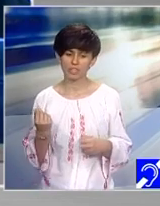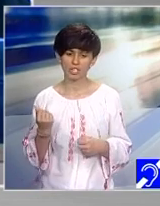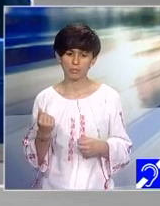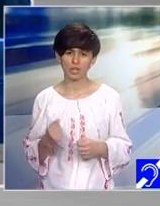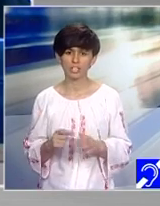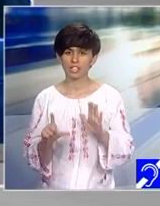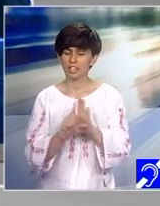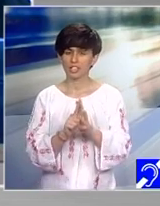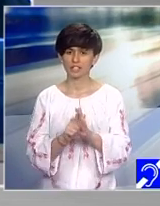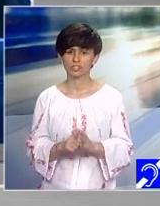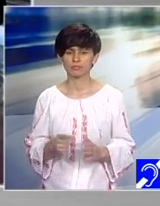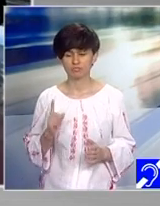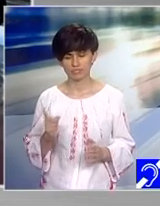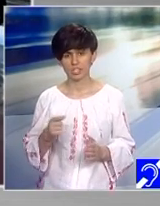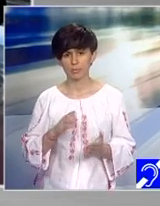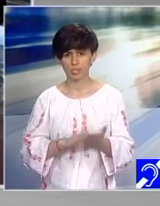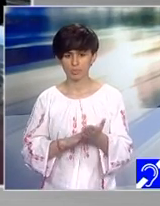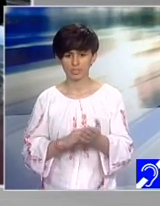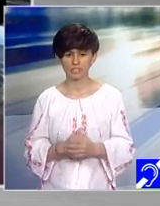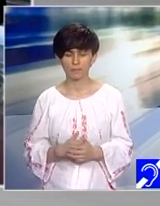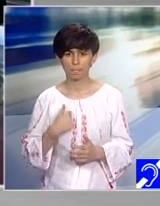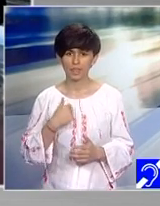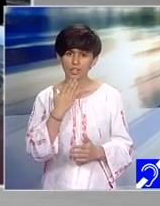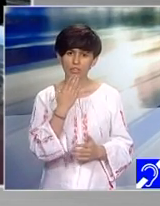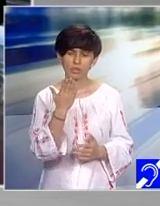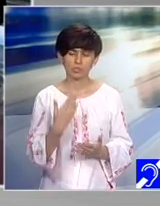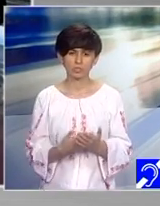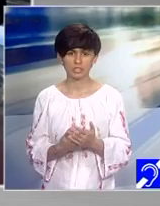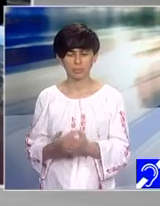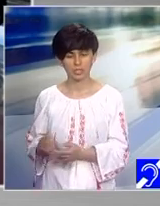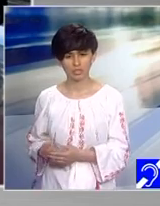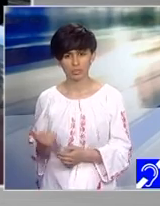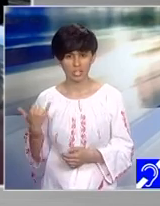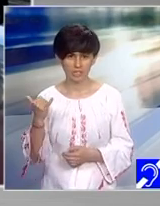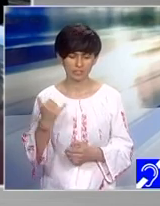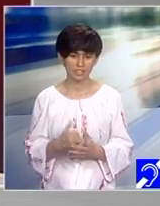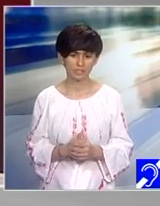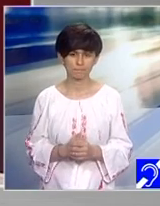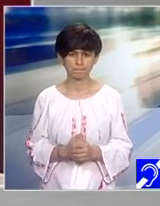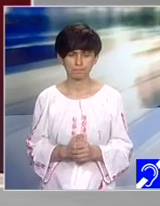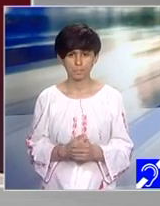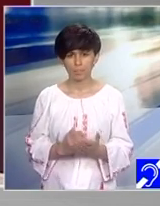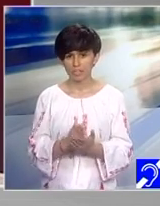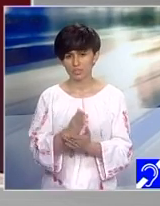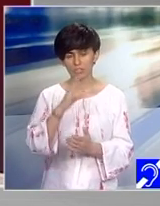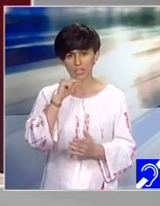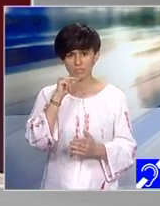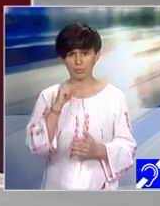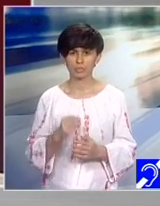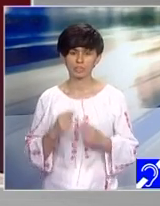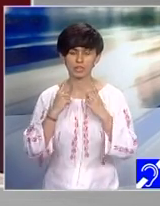din partea profesorilor. Vă mulțumesc foarte mult pentru prezență. Așteptăm ecourile. În continuare vorbim despre